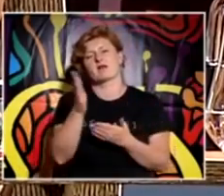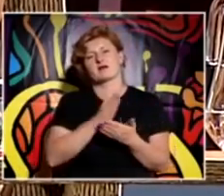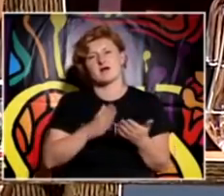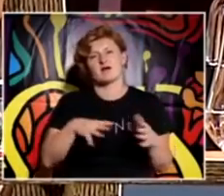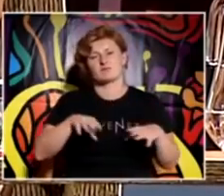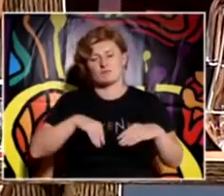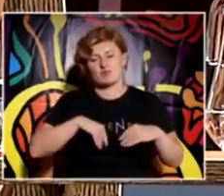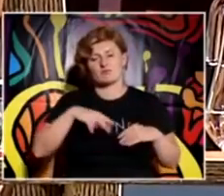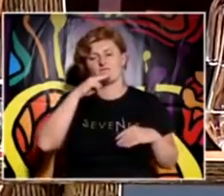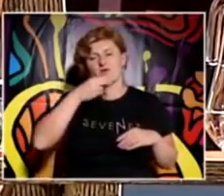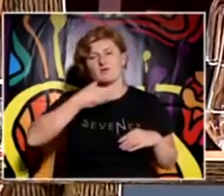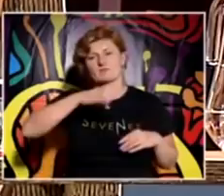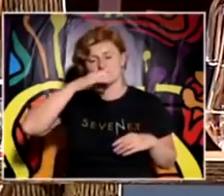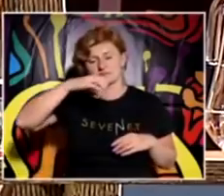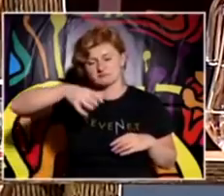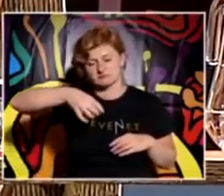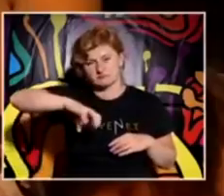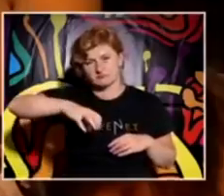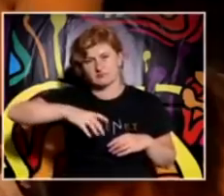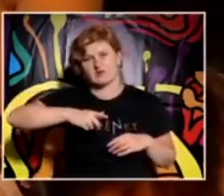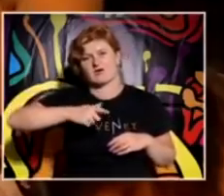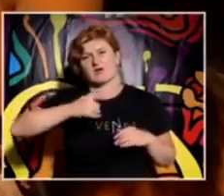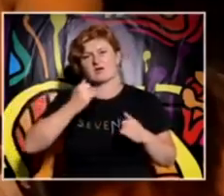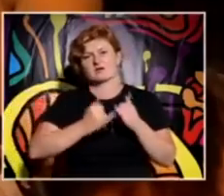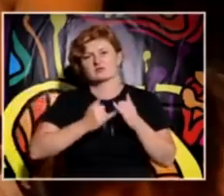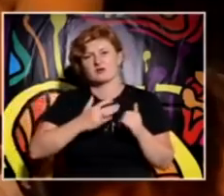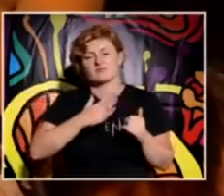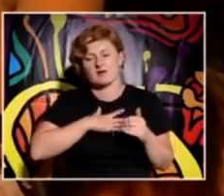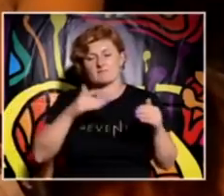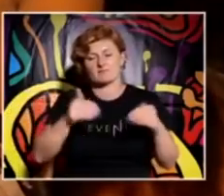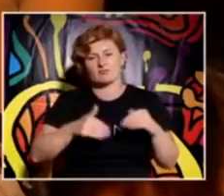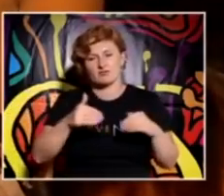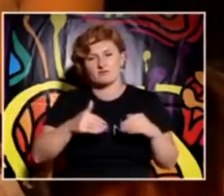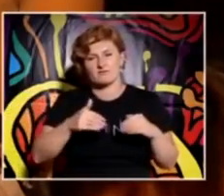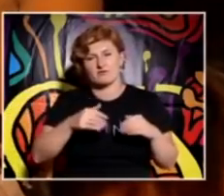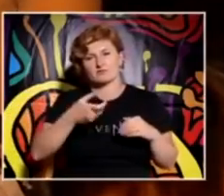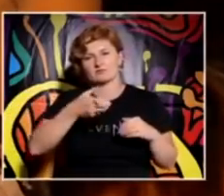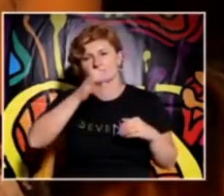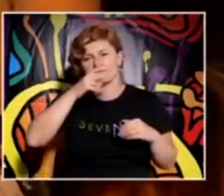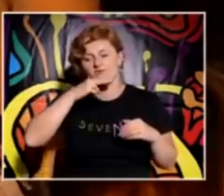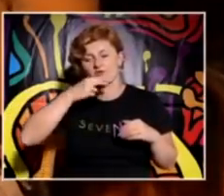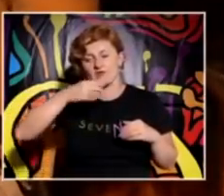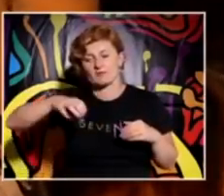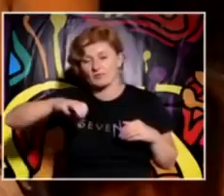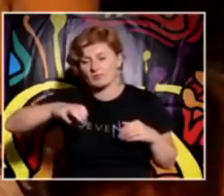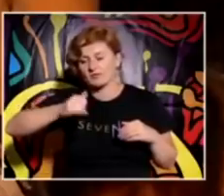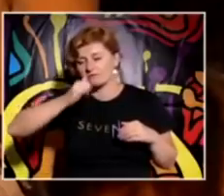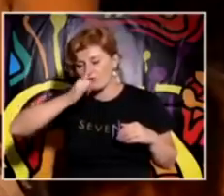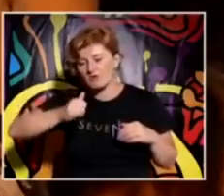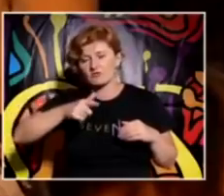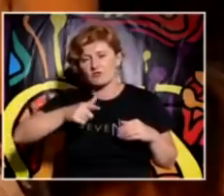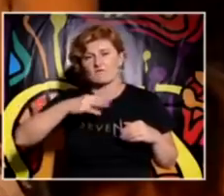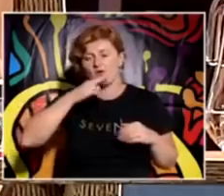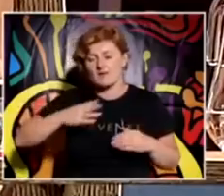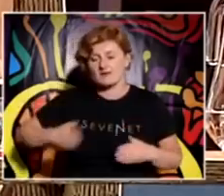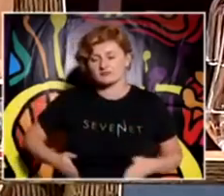ogólnodostępna, albo jeżeli nie mamy możliwości picia wody z kranu, bo nocujemy na przykład na dziko, możemy pić wodę ze strumienia chociażby.